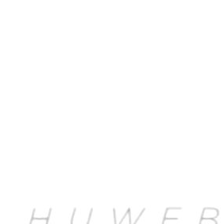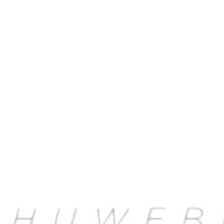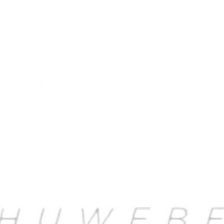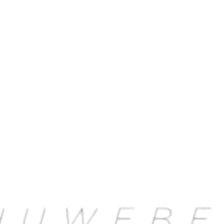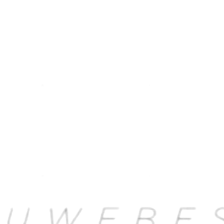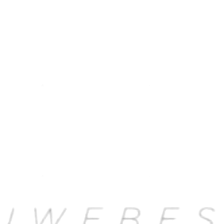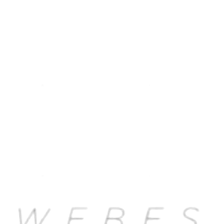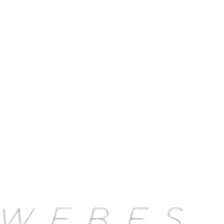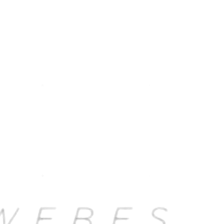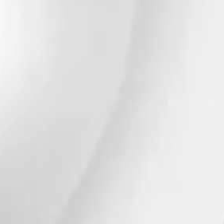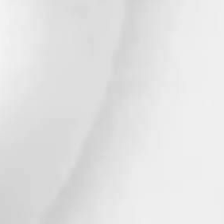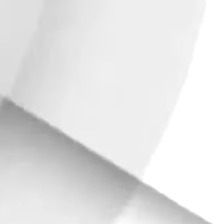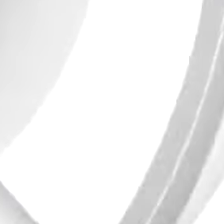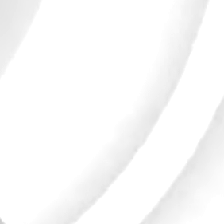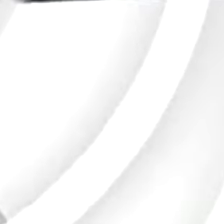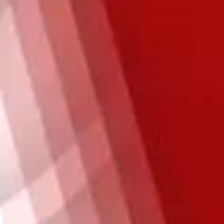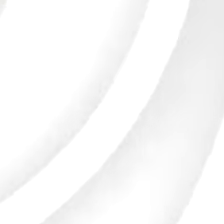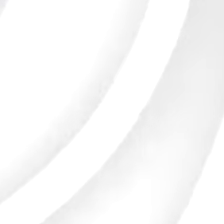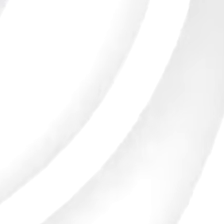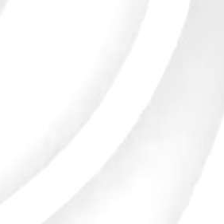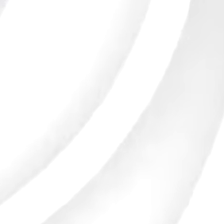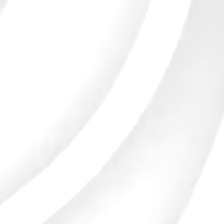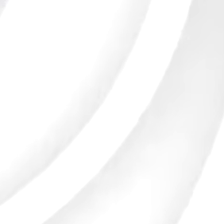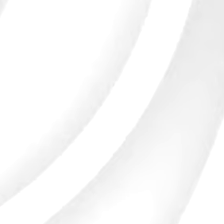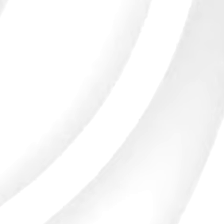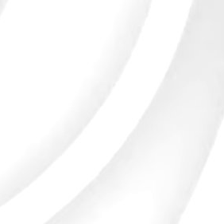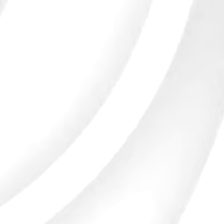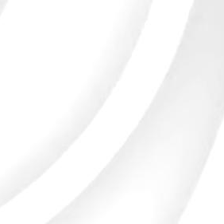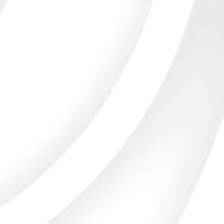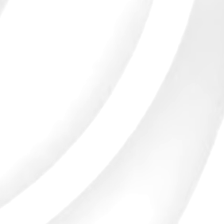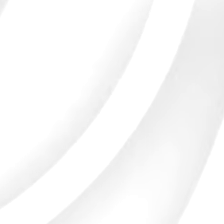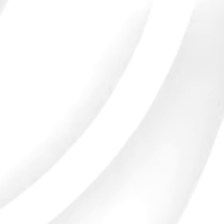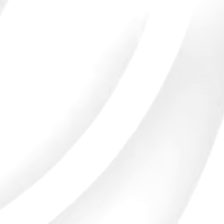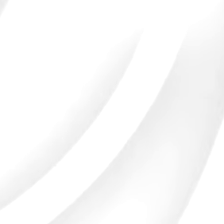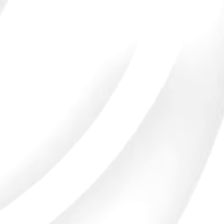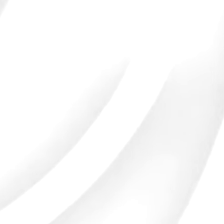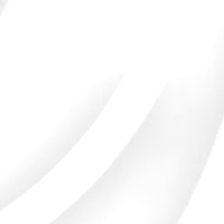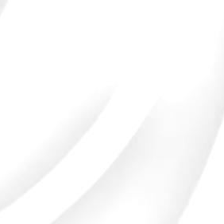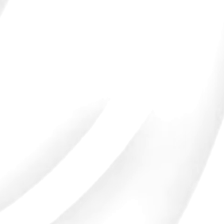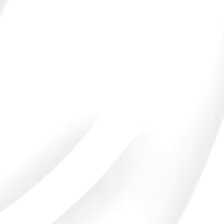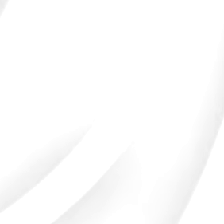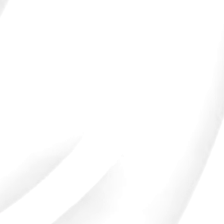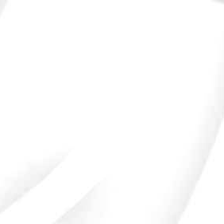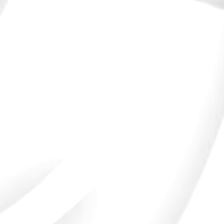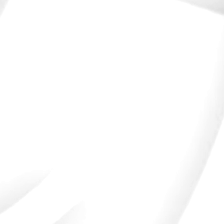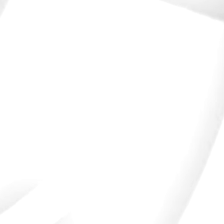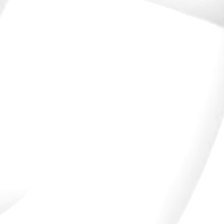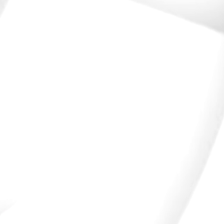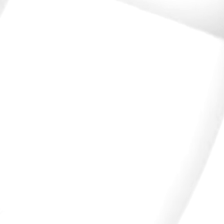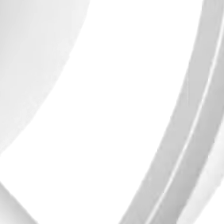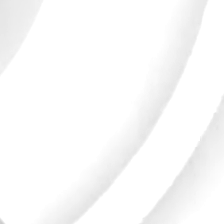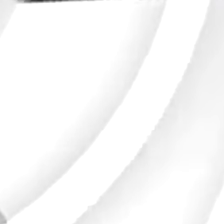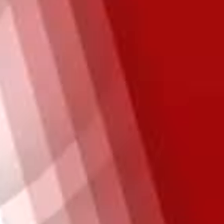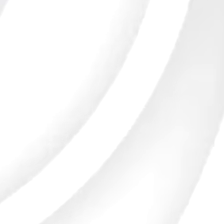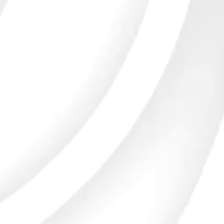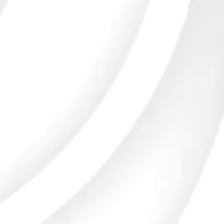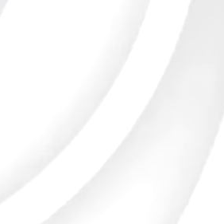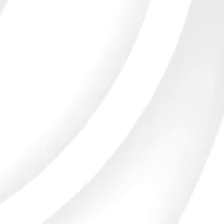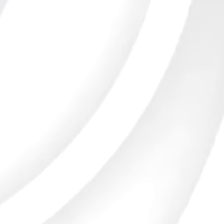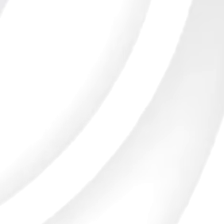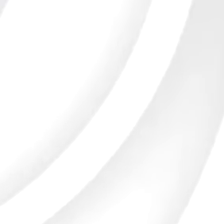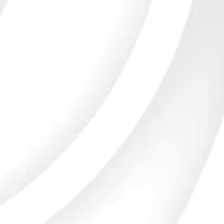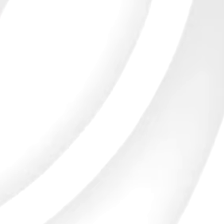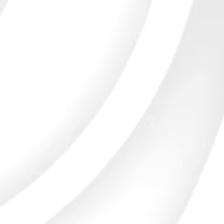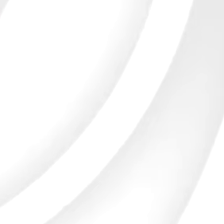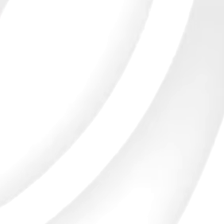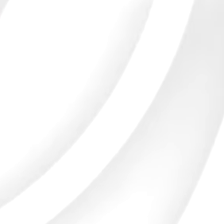ating pagpapatrol sa bayan mula Lunes hanggang Biyernes sa TV Patrol alas 6:30 ng gabi hanggang Sabado